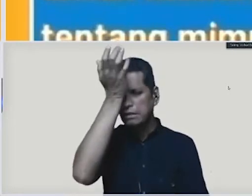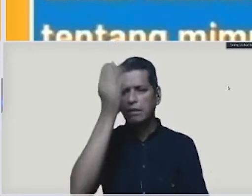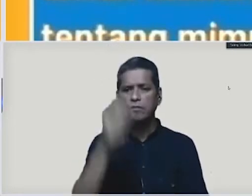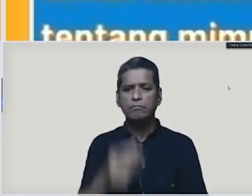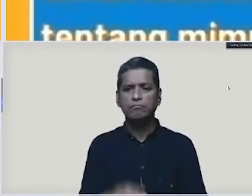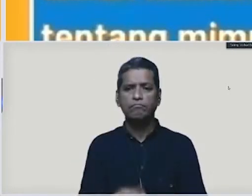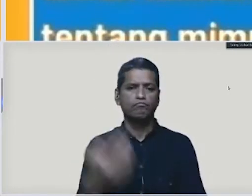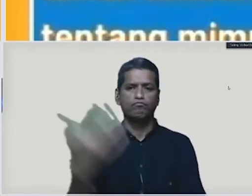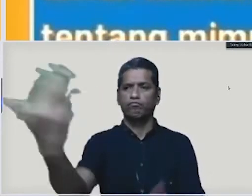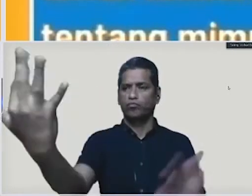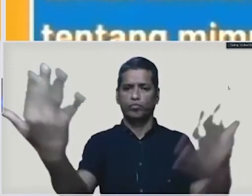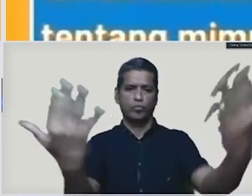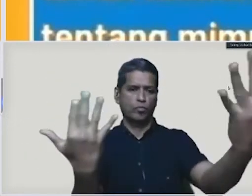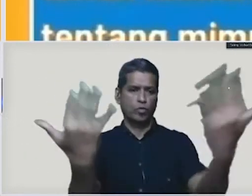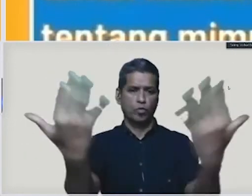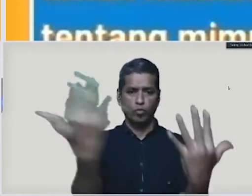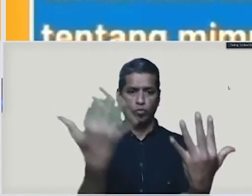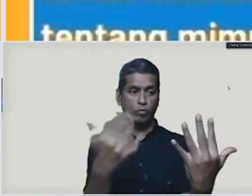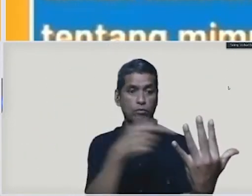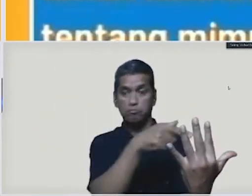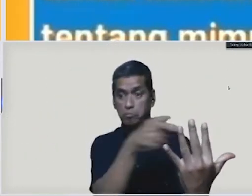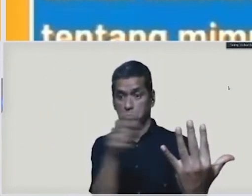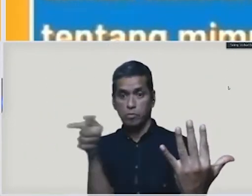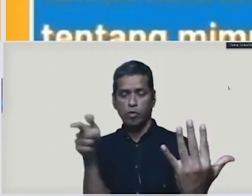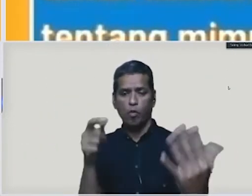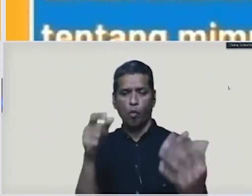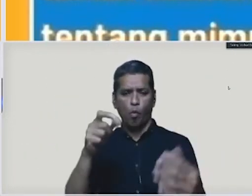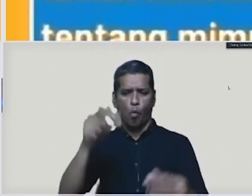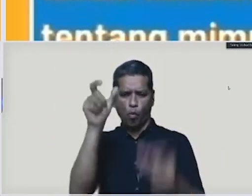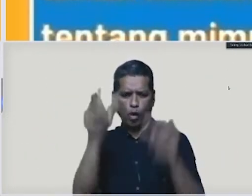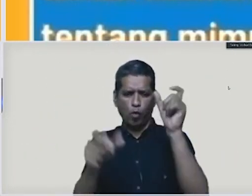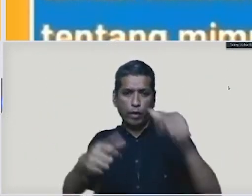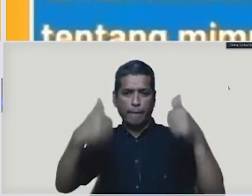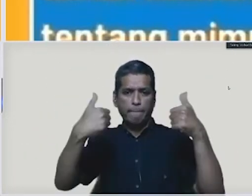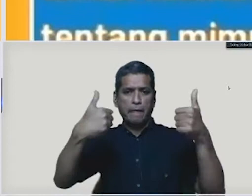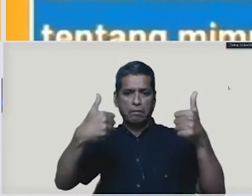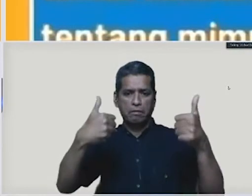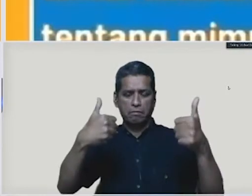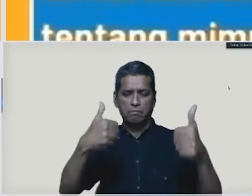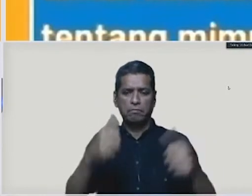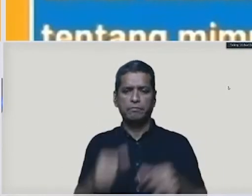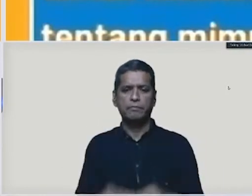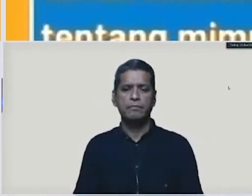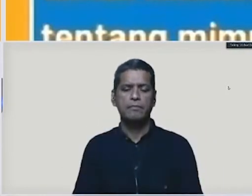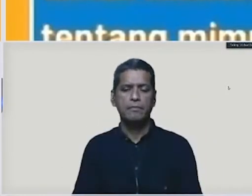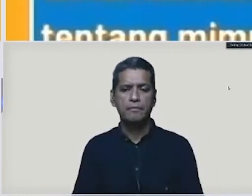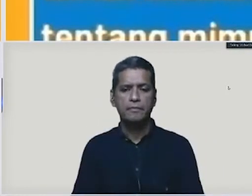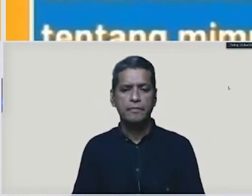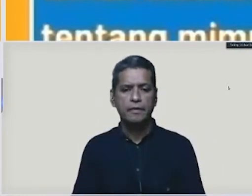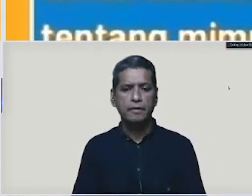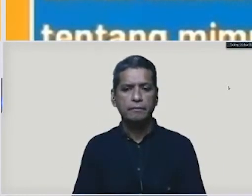tokoh-tokoh yang hebat di dalam bahasa Inggrisnya para